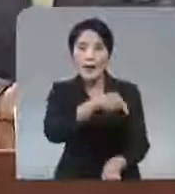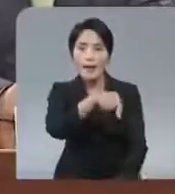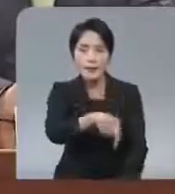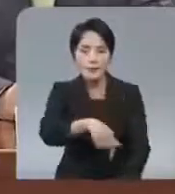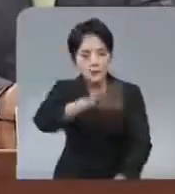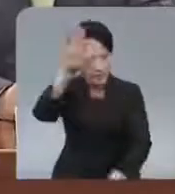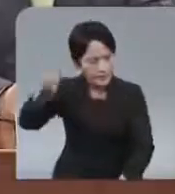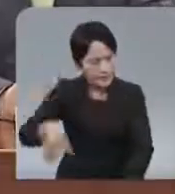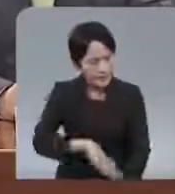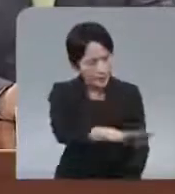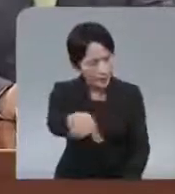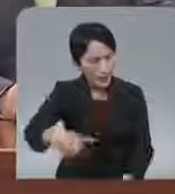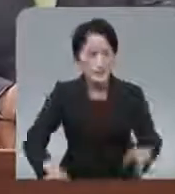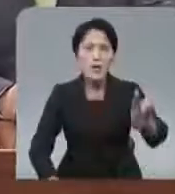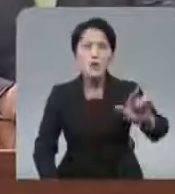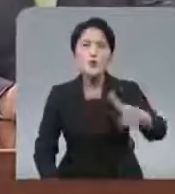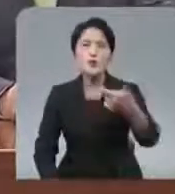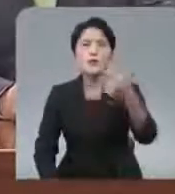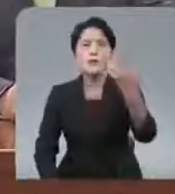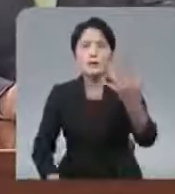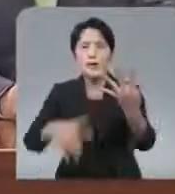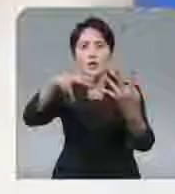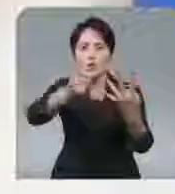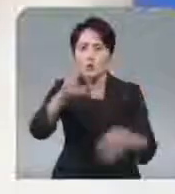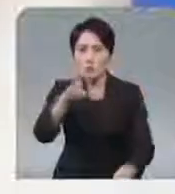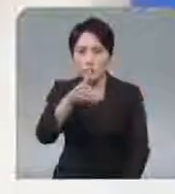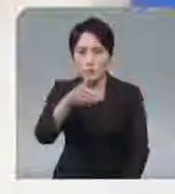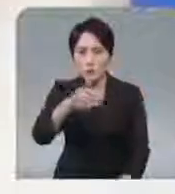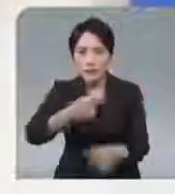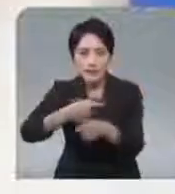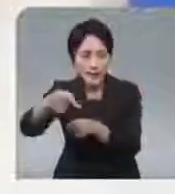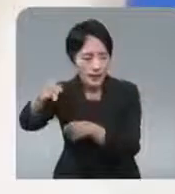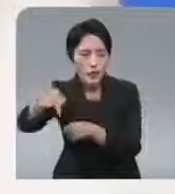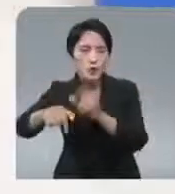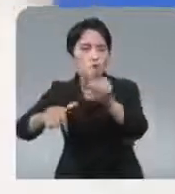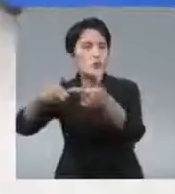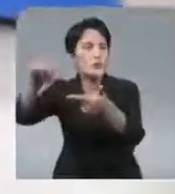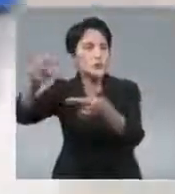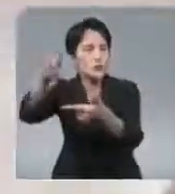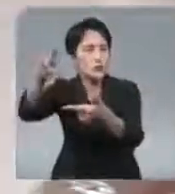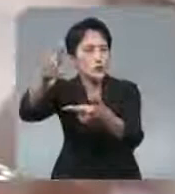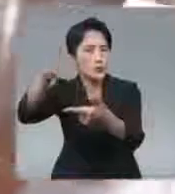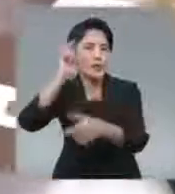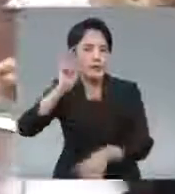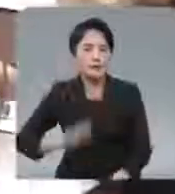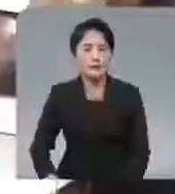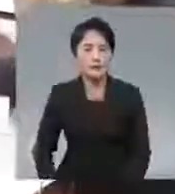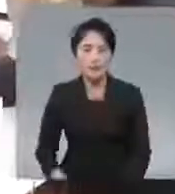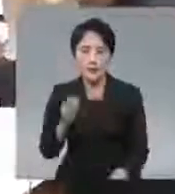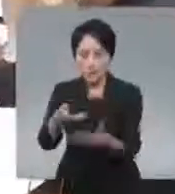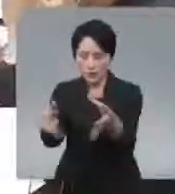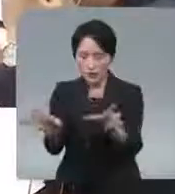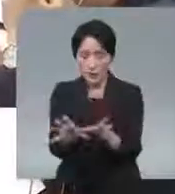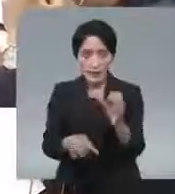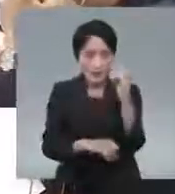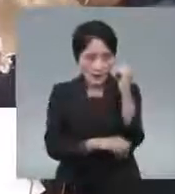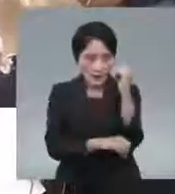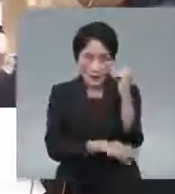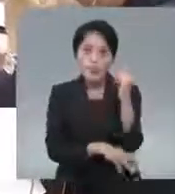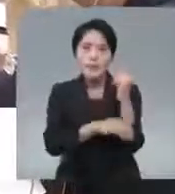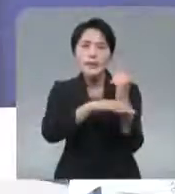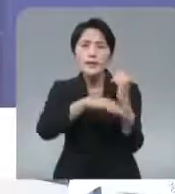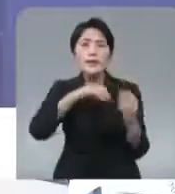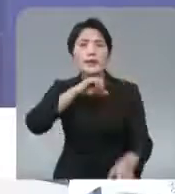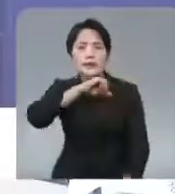2020 год которая составит 600 5 триллионов он или 518 миллиардов 700 миллионов долларов